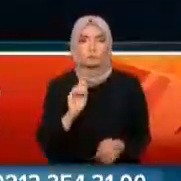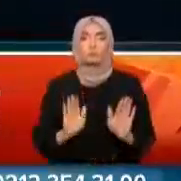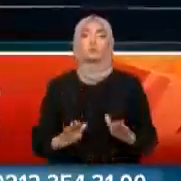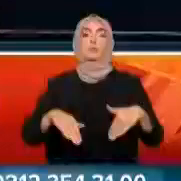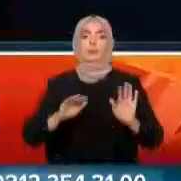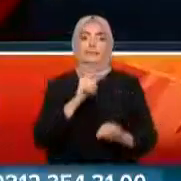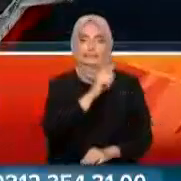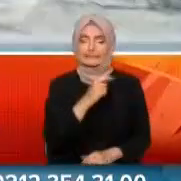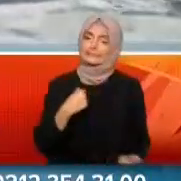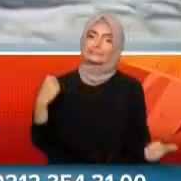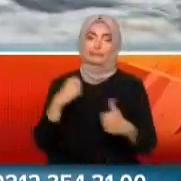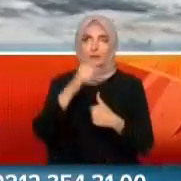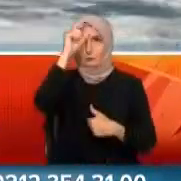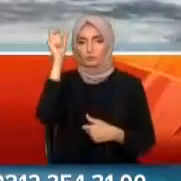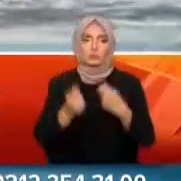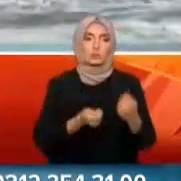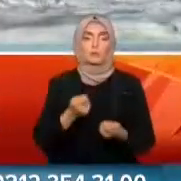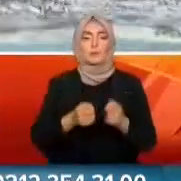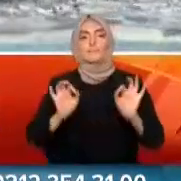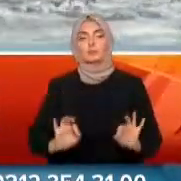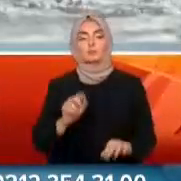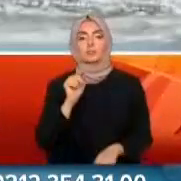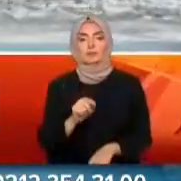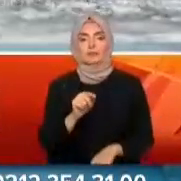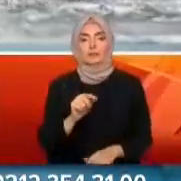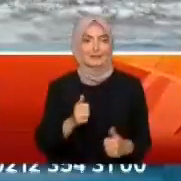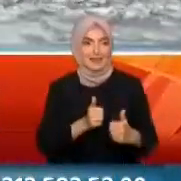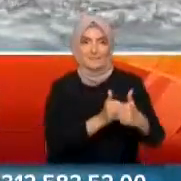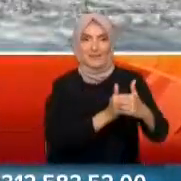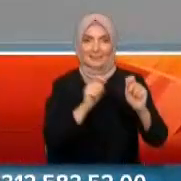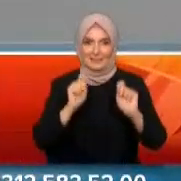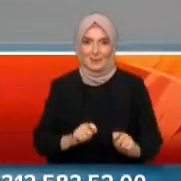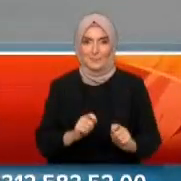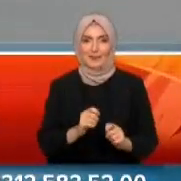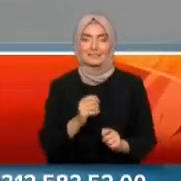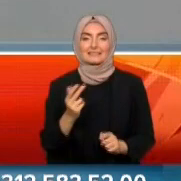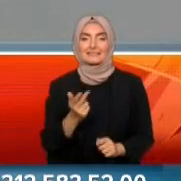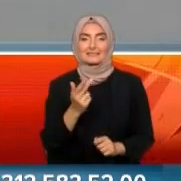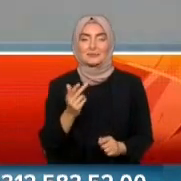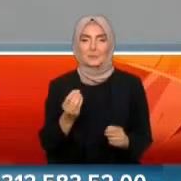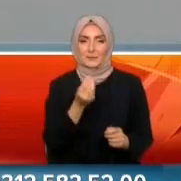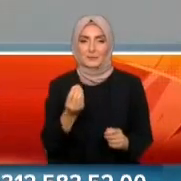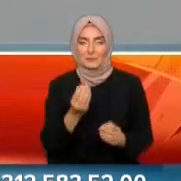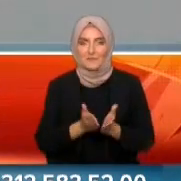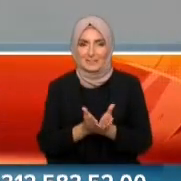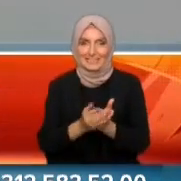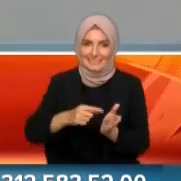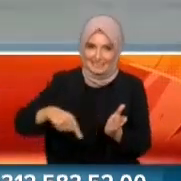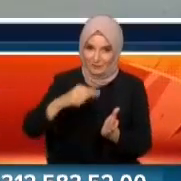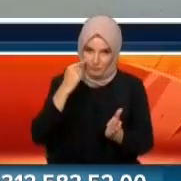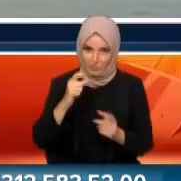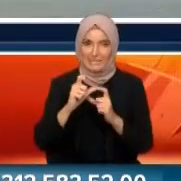Barbaros'un güvenlik önlemleri de artırıldı. Refakat eden fırkateynlere ek SİHA ve AVAX uçakları bölgeyi havadan aralıksız